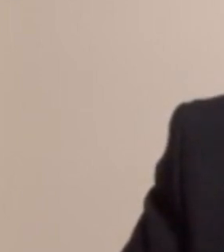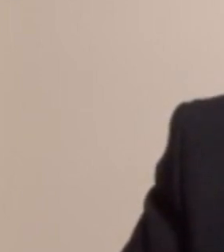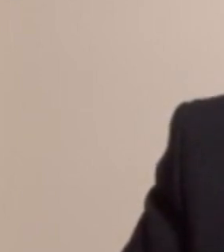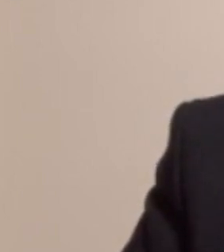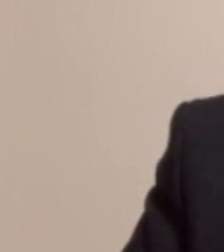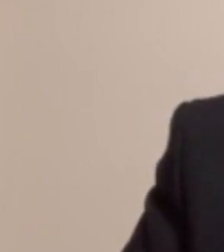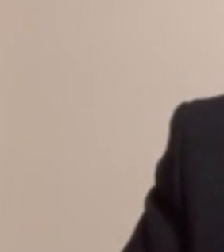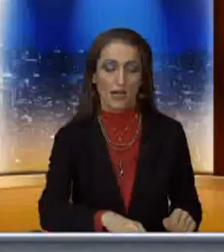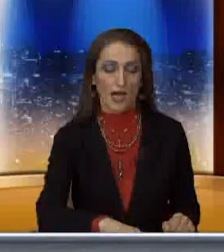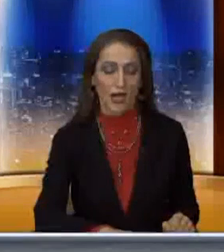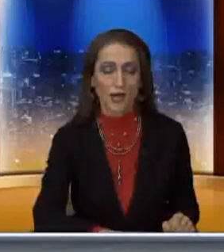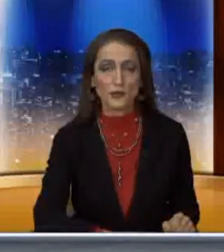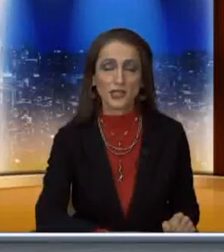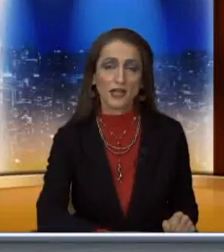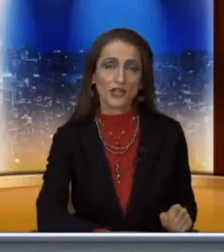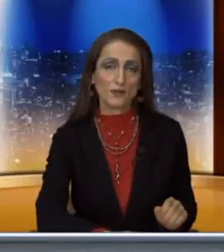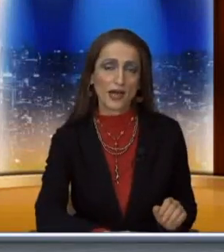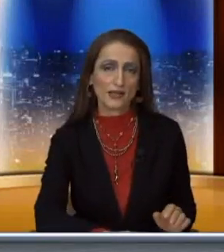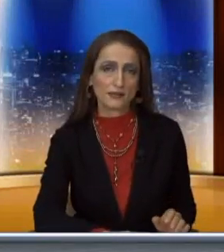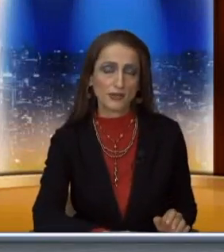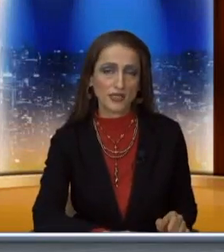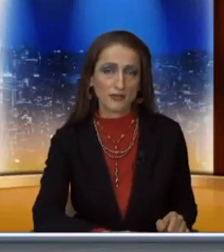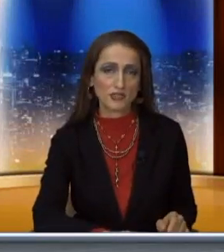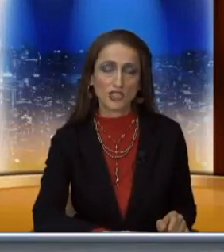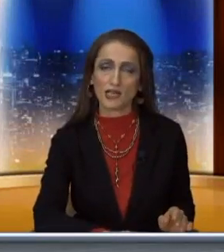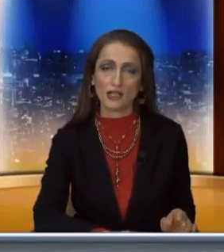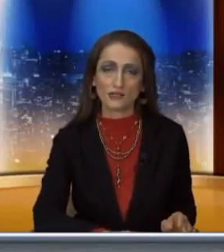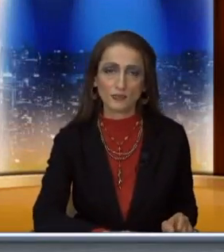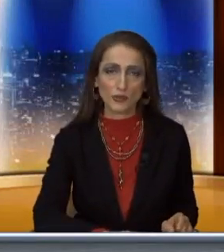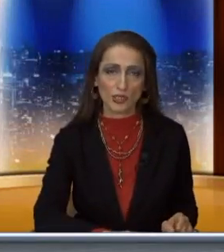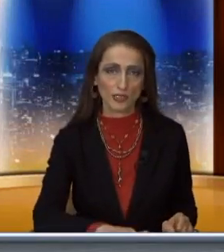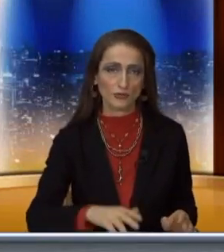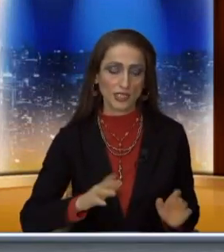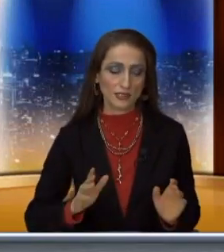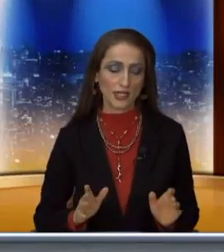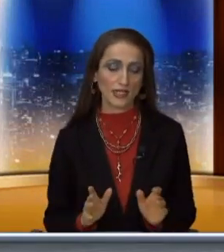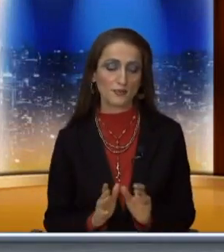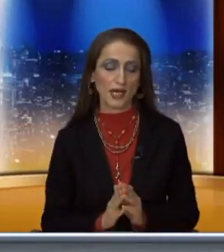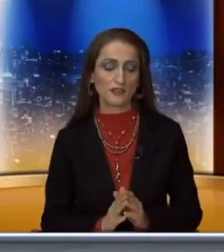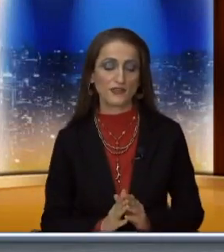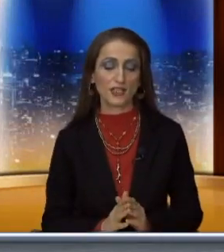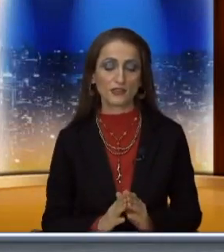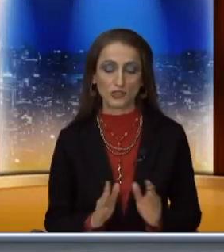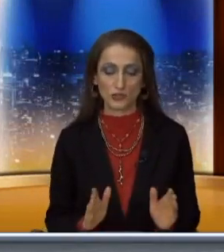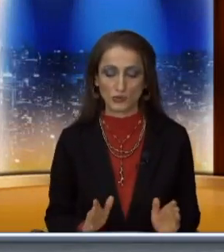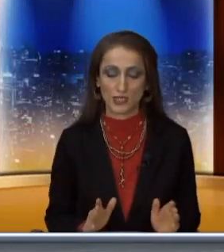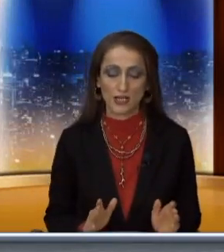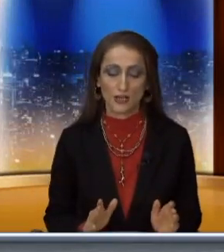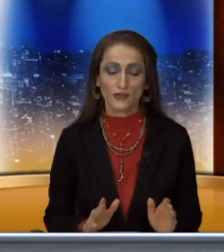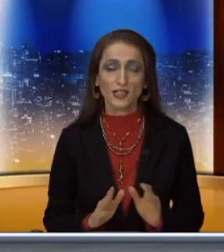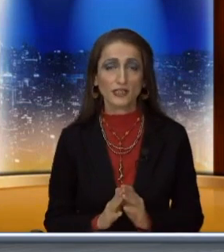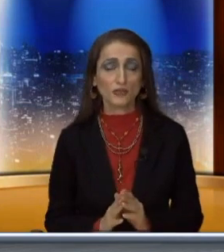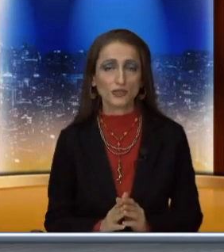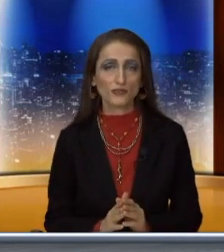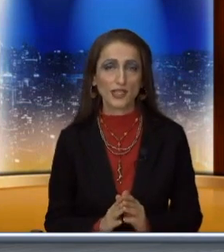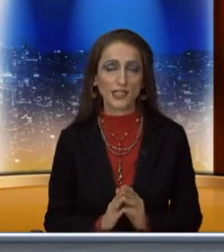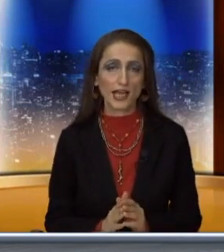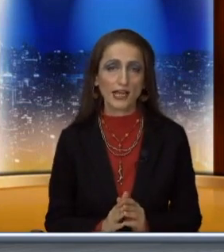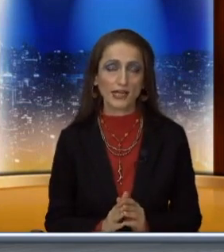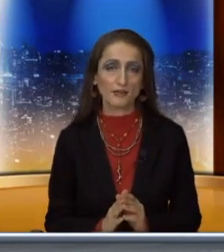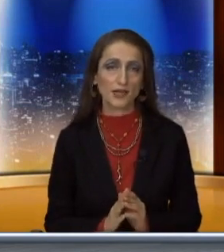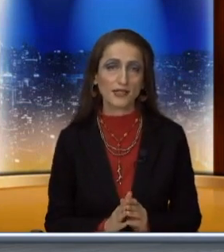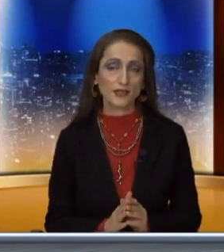فلسطين. نعم أبونا، هاليوم احنا ببرنامج اللقاء الأسبوعي وتنتكلم عن فريق جدو، فنريد